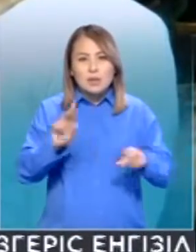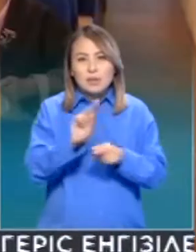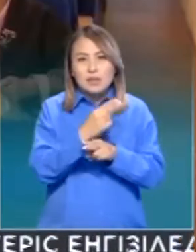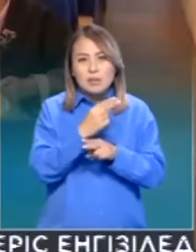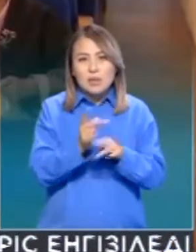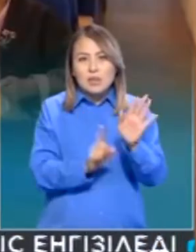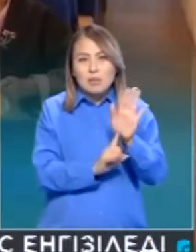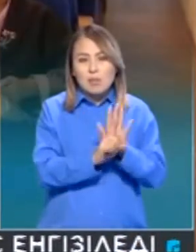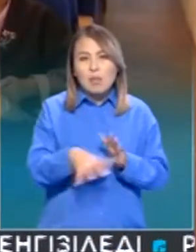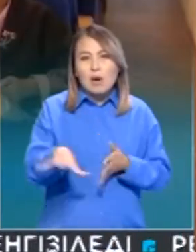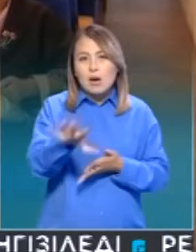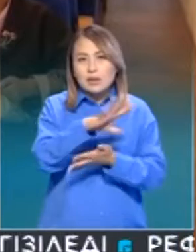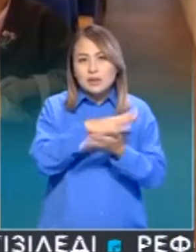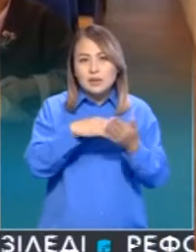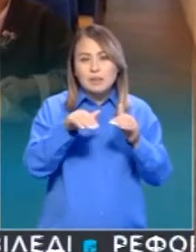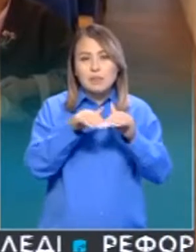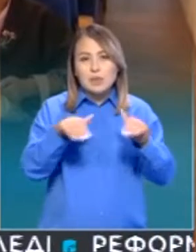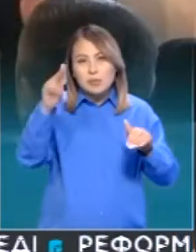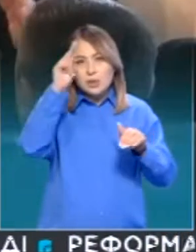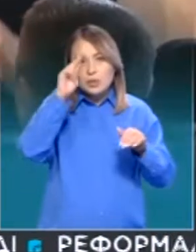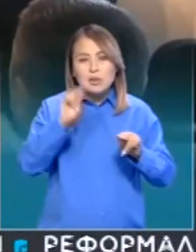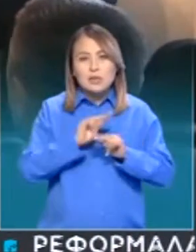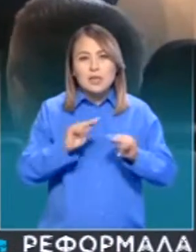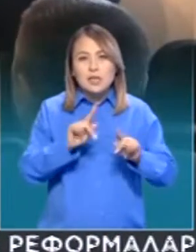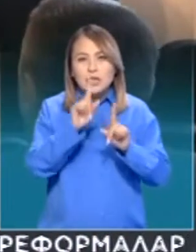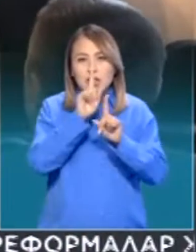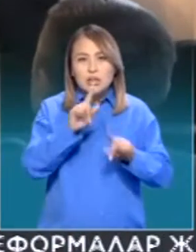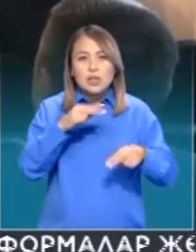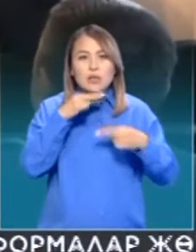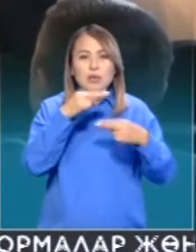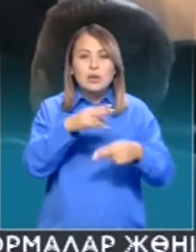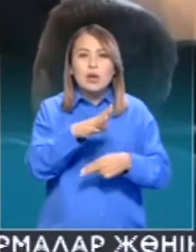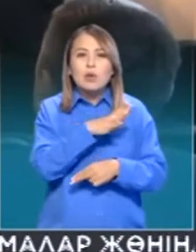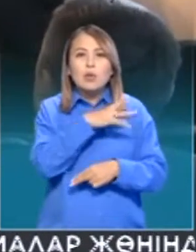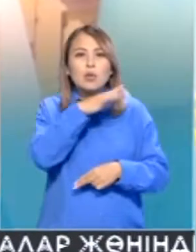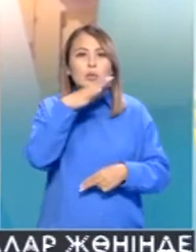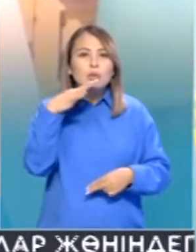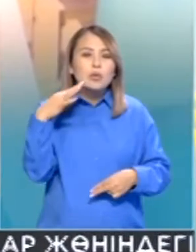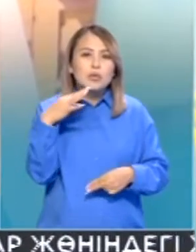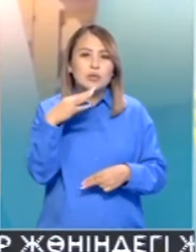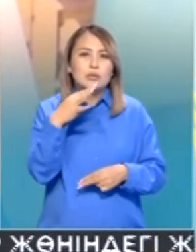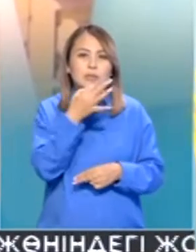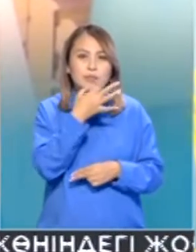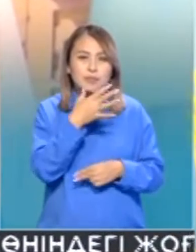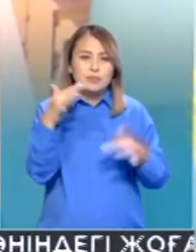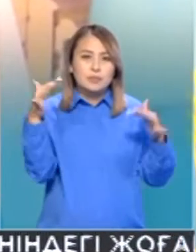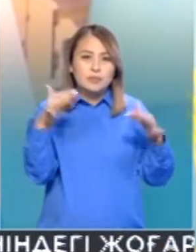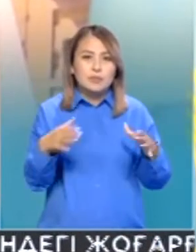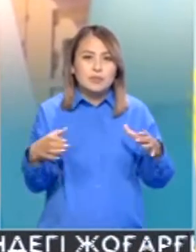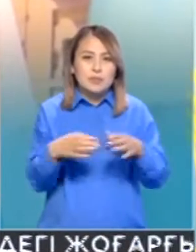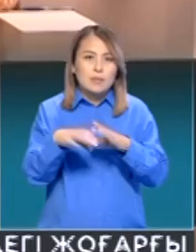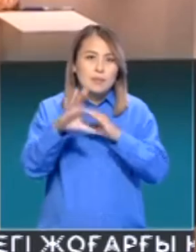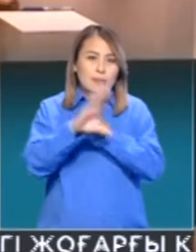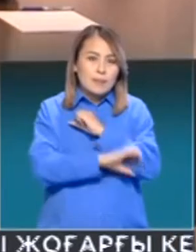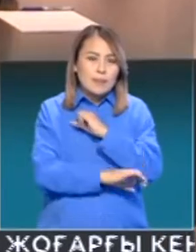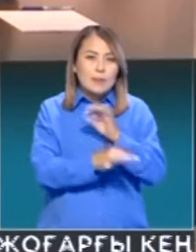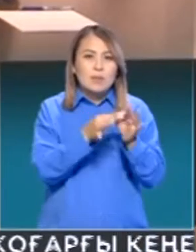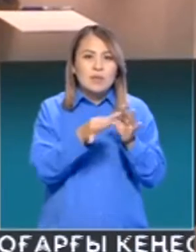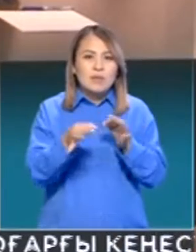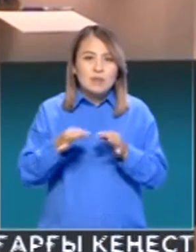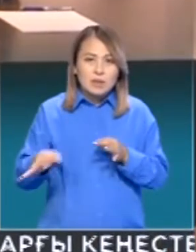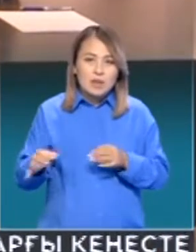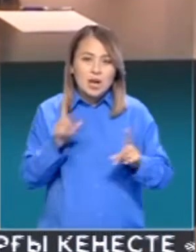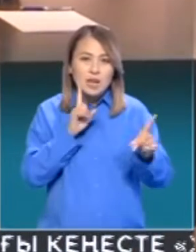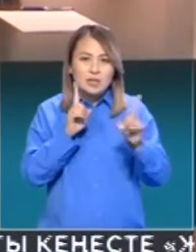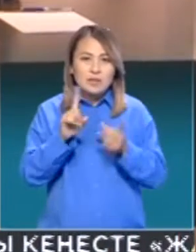дейінгі тәрбиесінен бастап, барлық деңгейдегі білім беру саласына ерекше назар аударылғаны көптің көңілінен шықты. Жиын соңында партияның